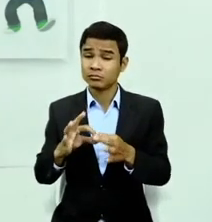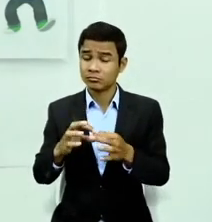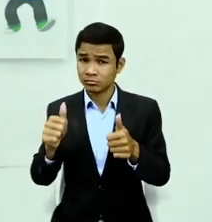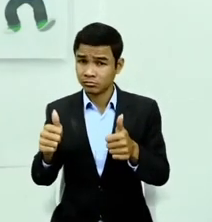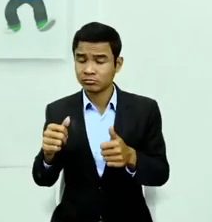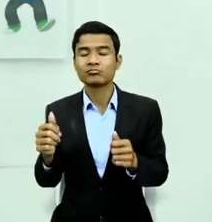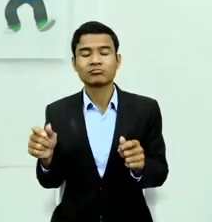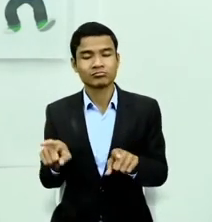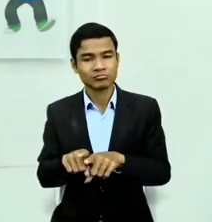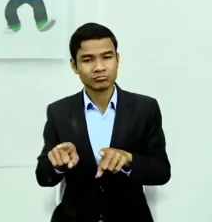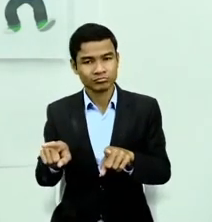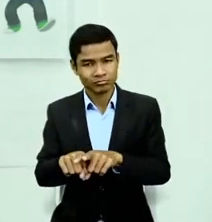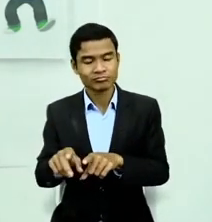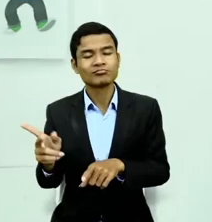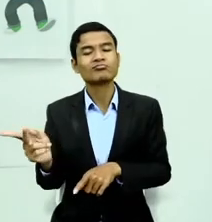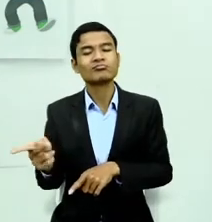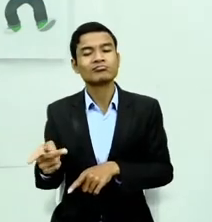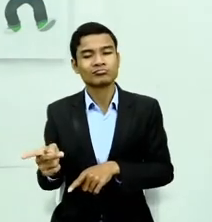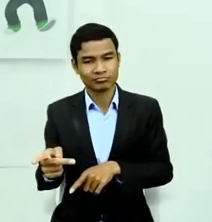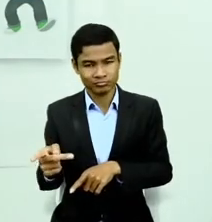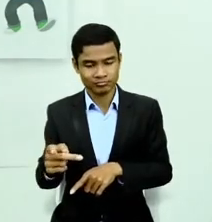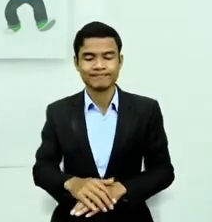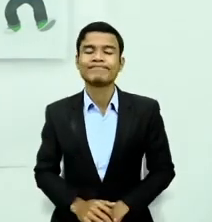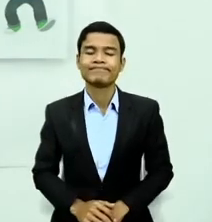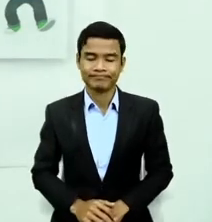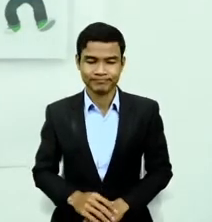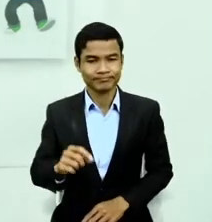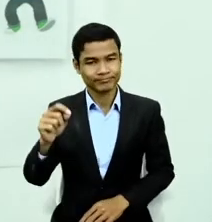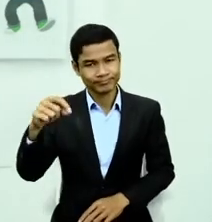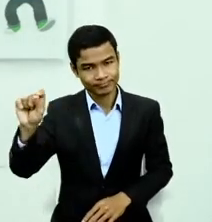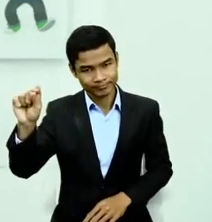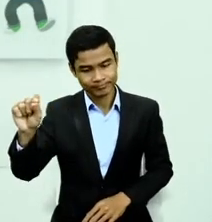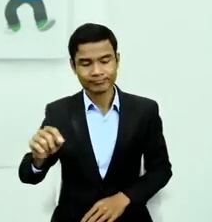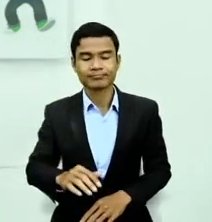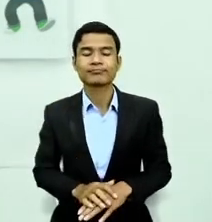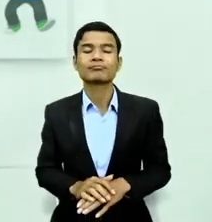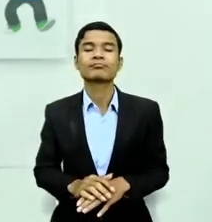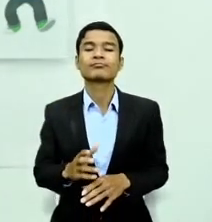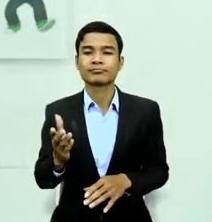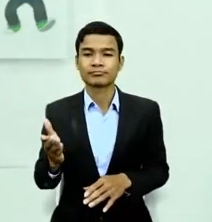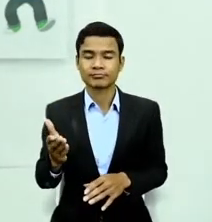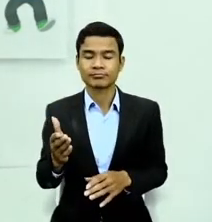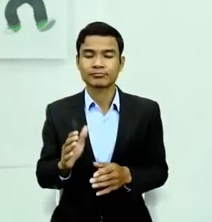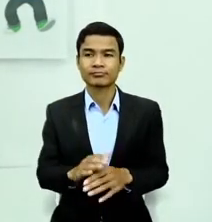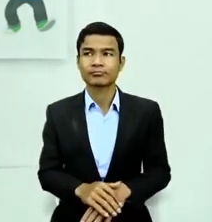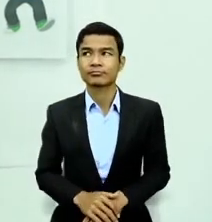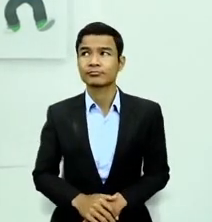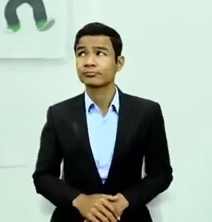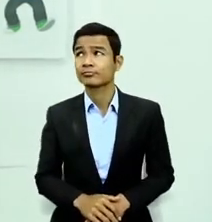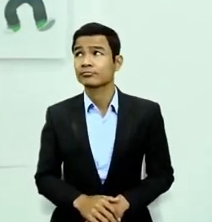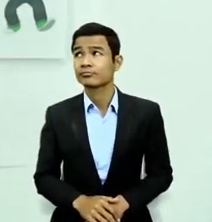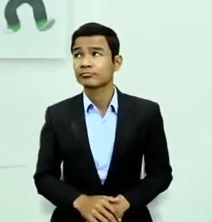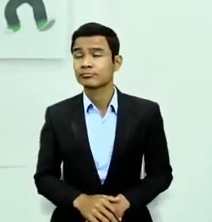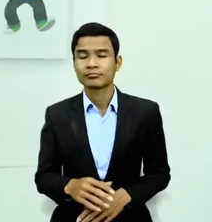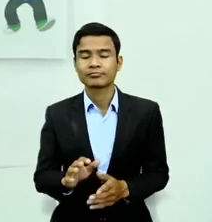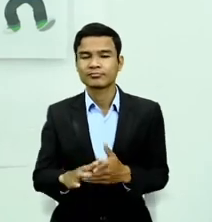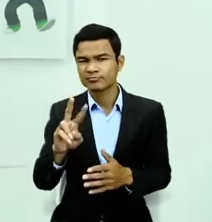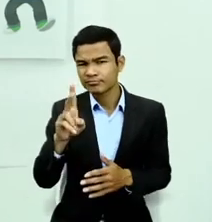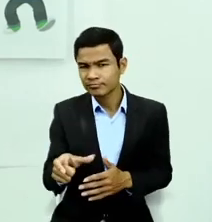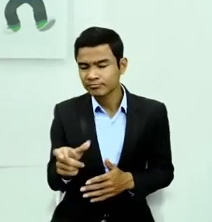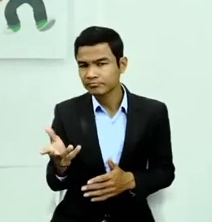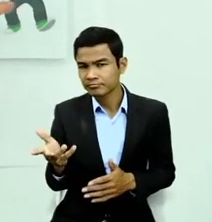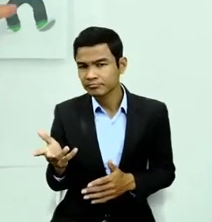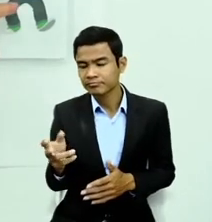tập nón là đó cha được cái này đây hò mơ mơ cha pin nhẹ đi về nhỉ